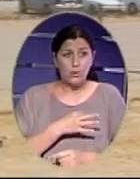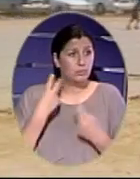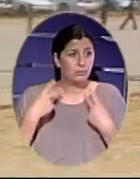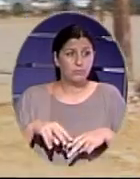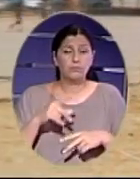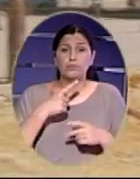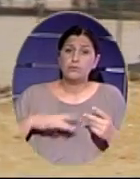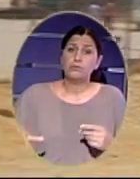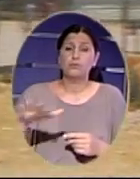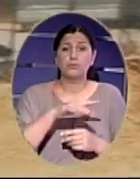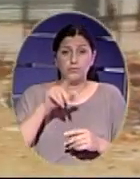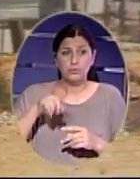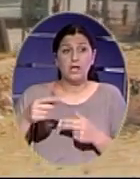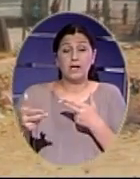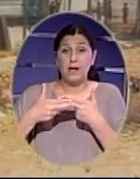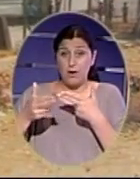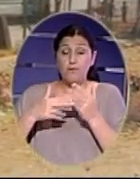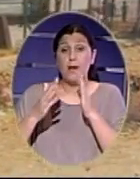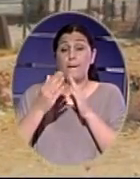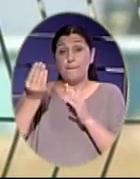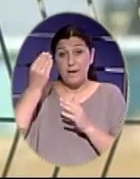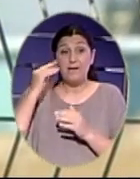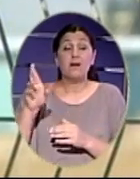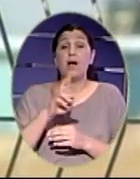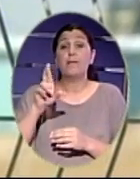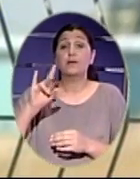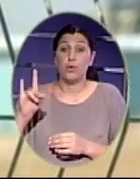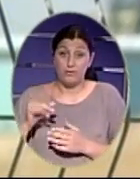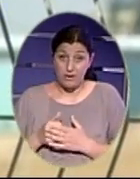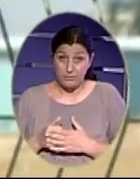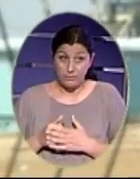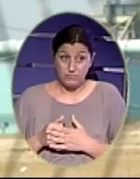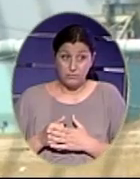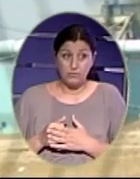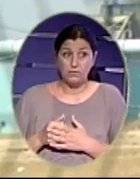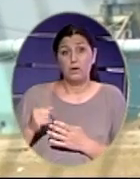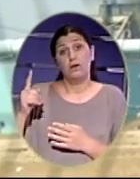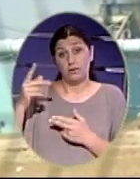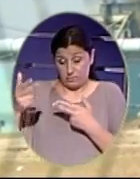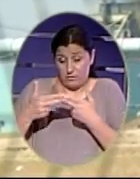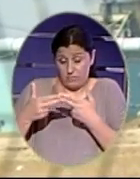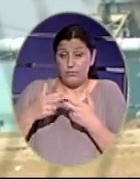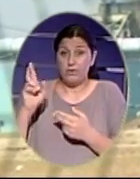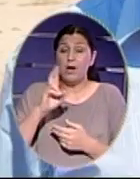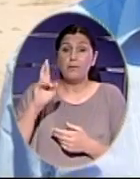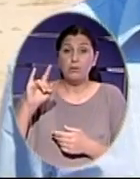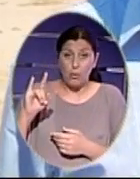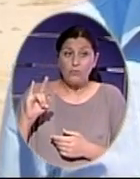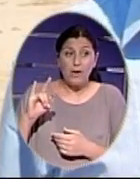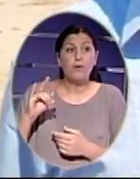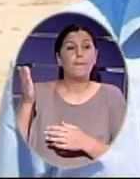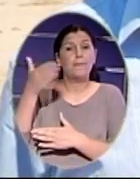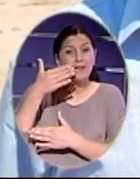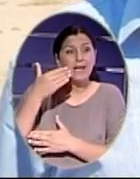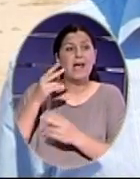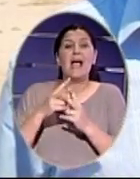לאלפי תלמידים בשל קרבתו של בית הספר לרמת חובב. לא רחוק מרמת חובב, המדינה דאגה